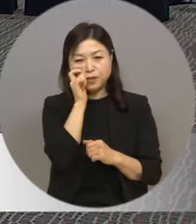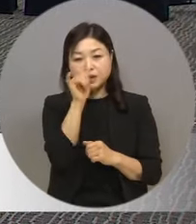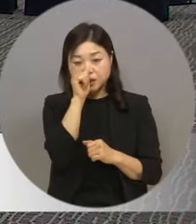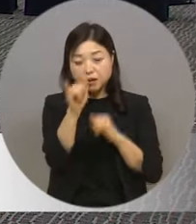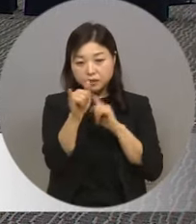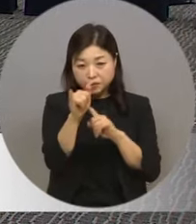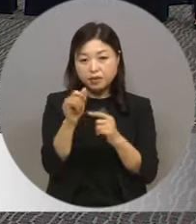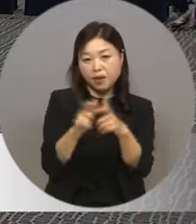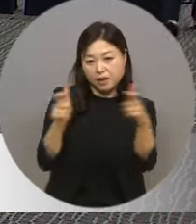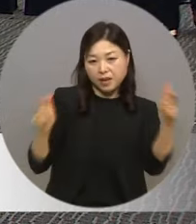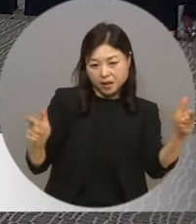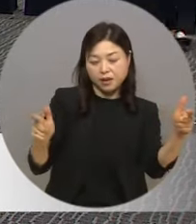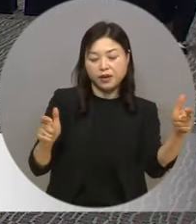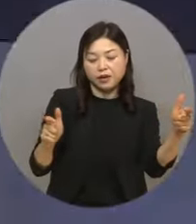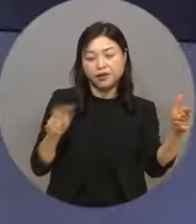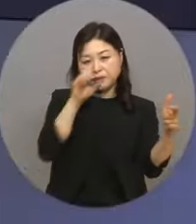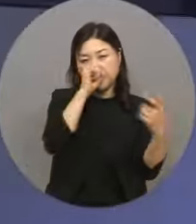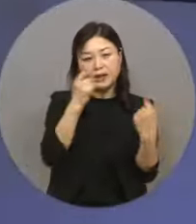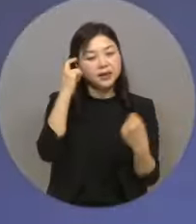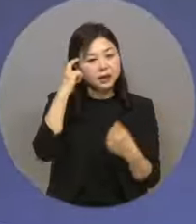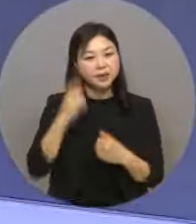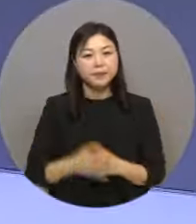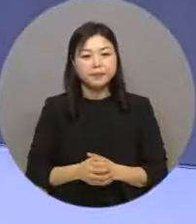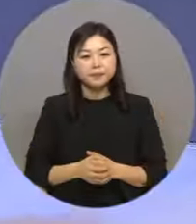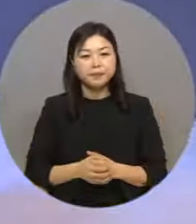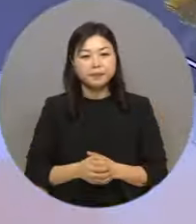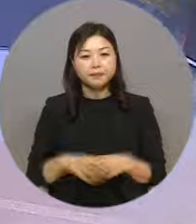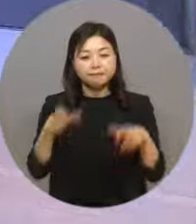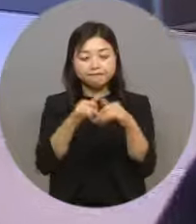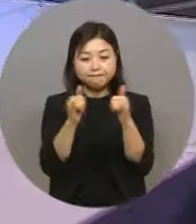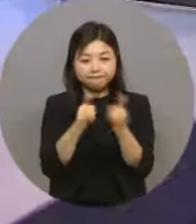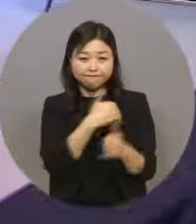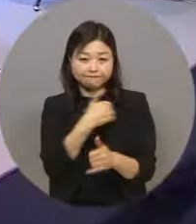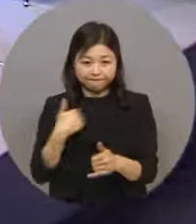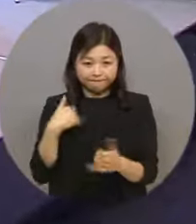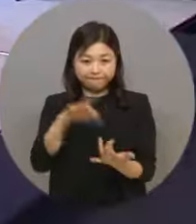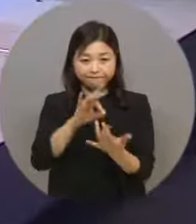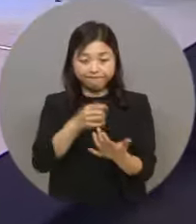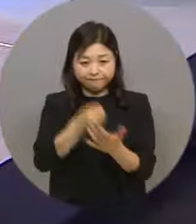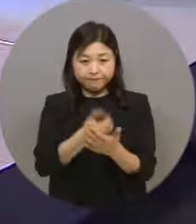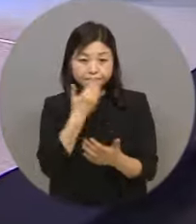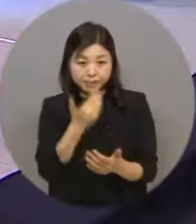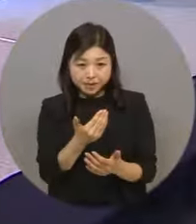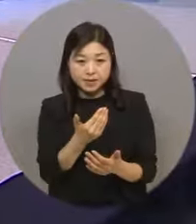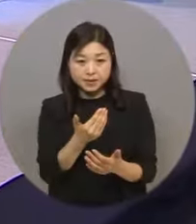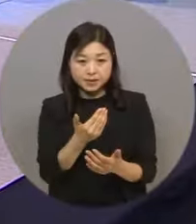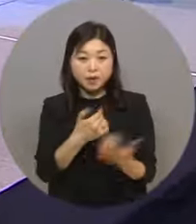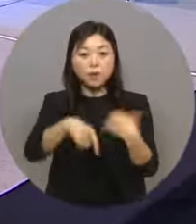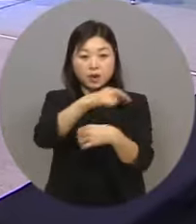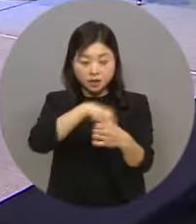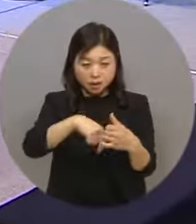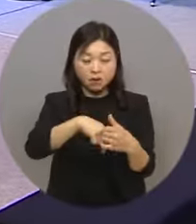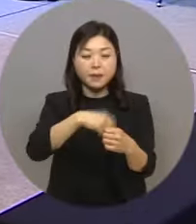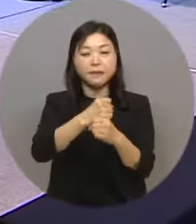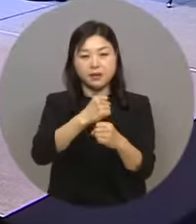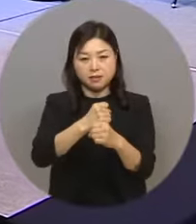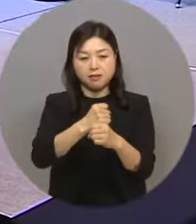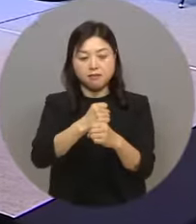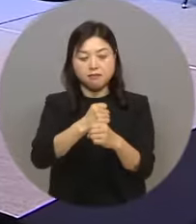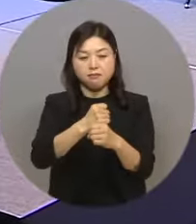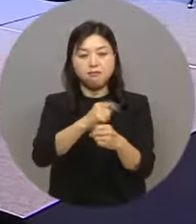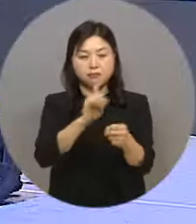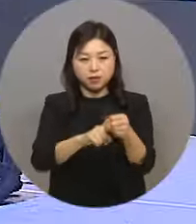확대가 되면 좋을 것 같습니다 장애인들이 당당하게 선택하고 결정할 수 있는 환경을 위해 더 많은